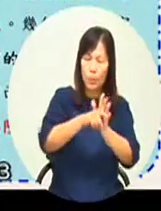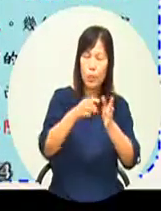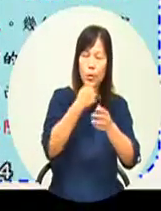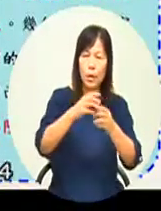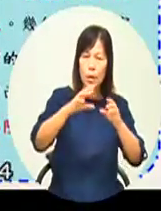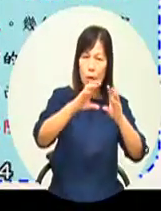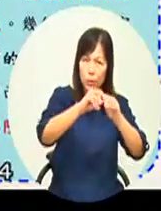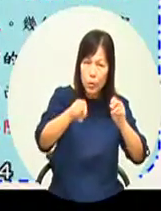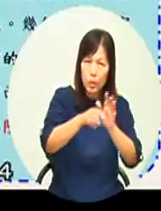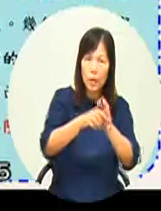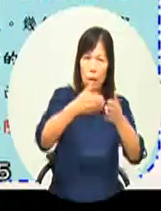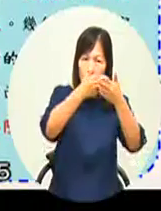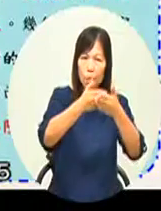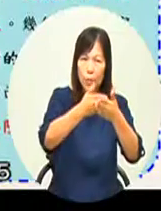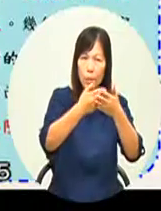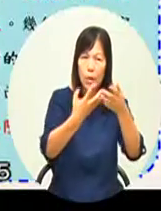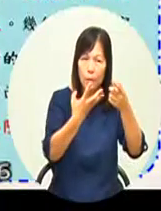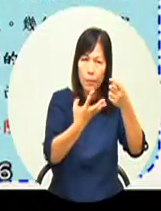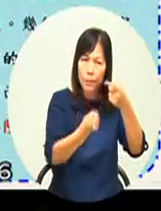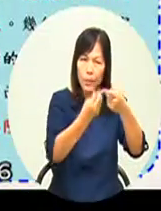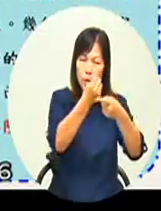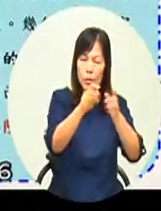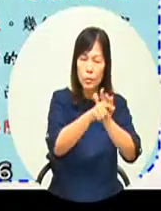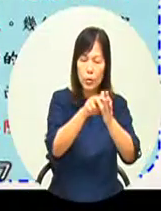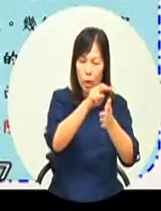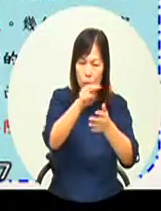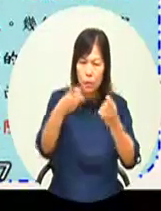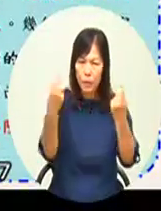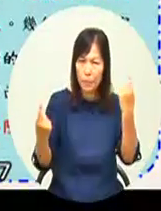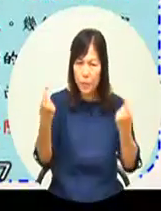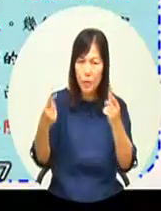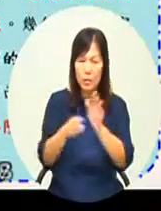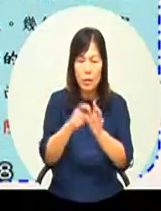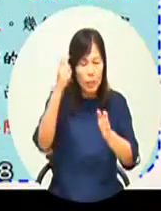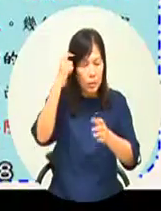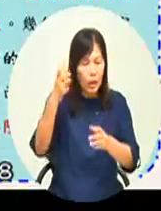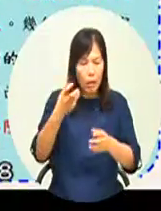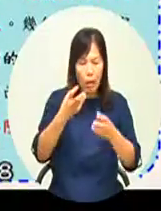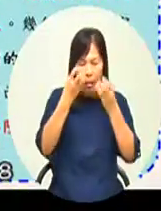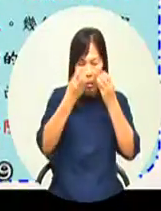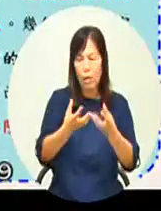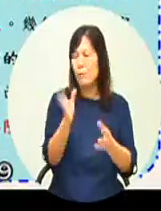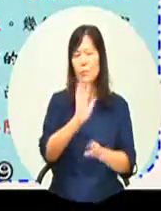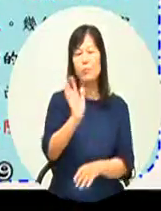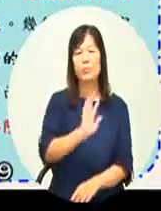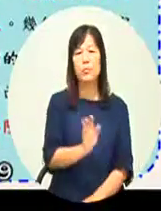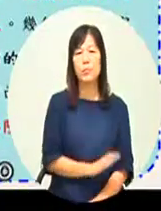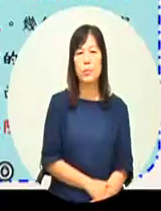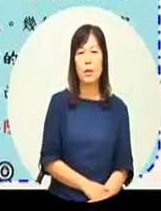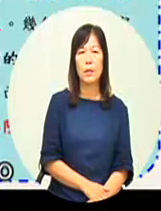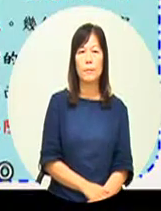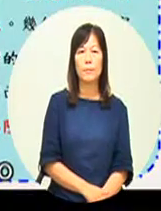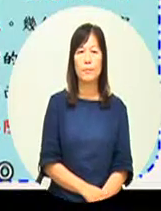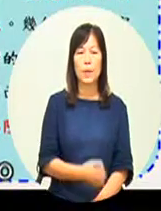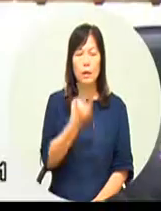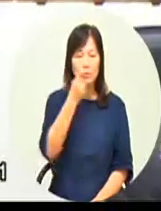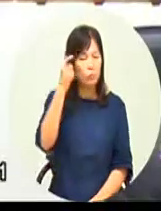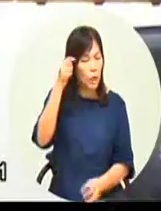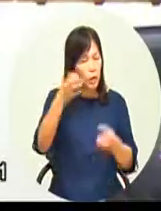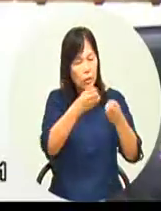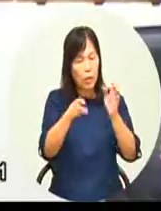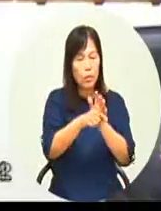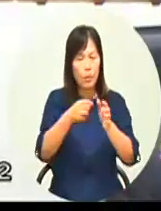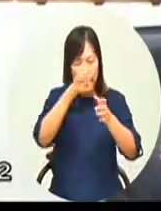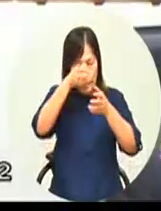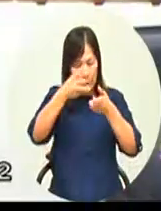陆客的比率数，我觉得这样看起来也没有什么好大惊小怪的。所以在这边要跟观光局讨论说，我们